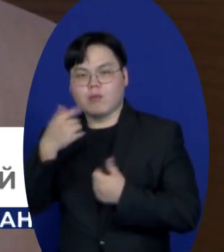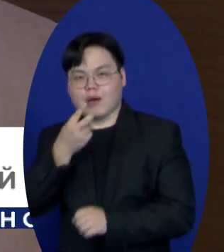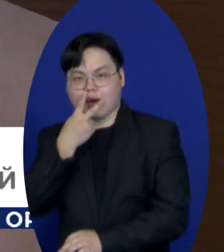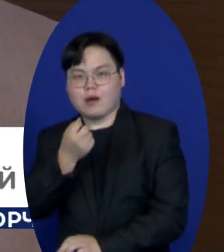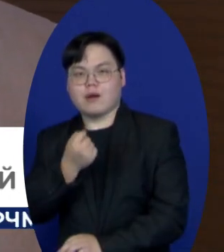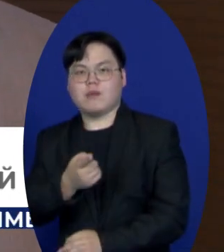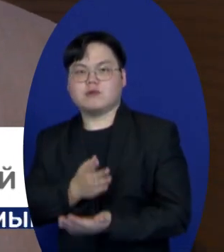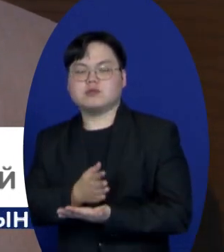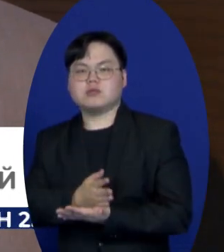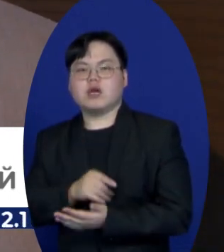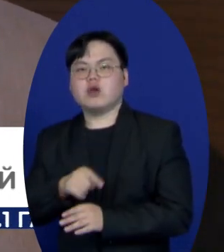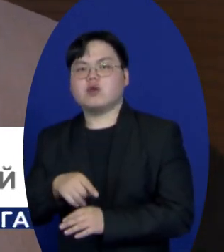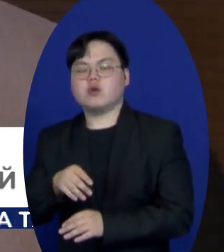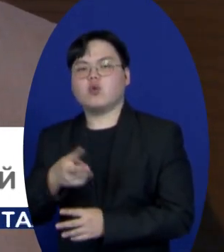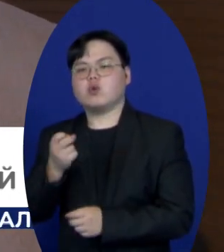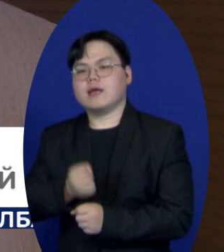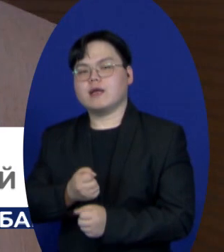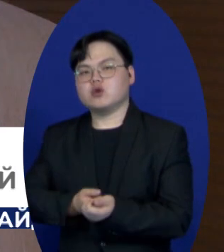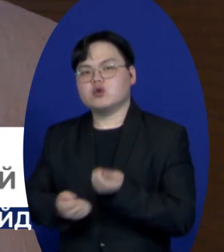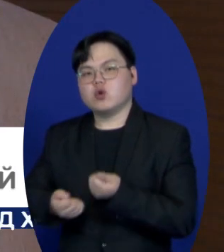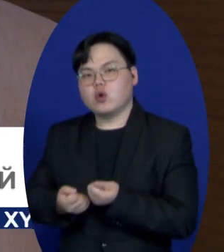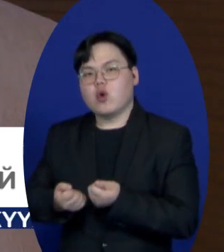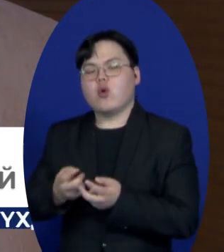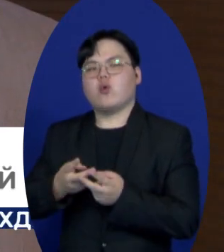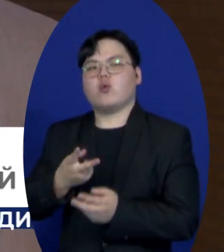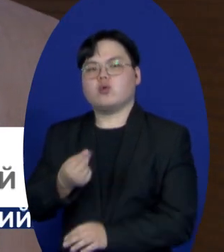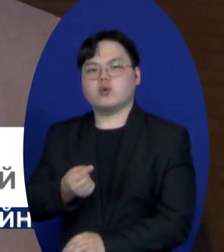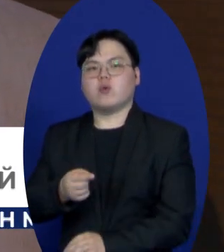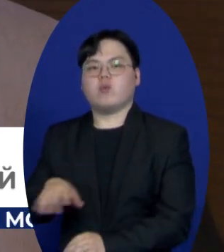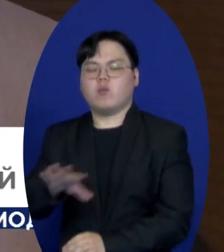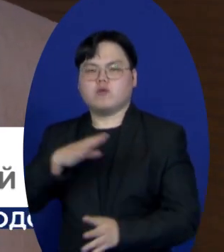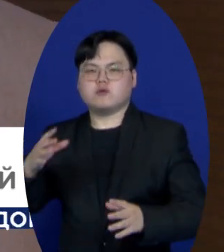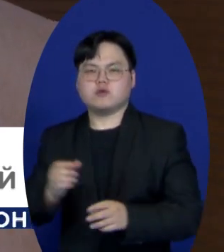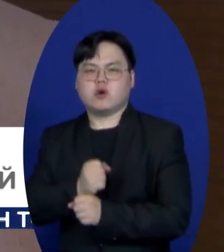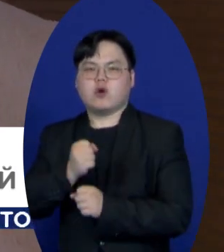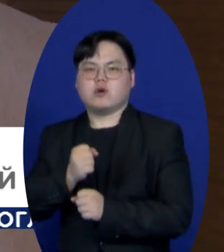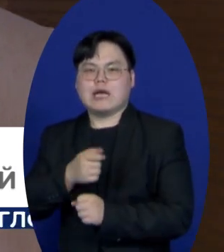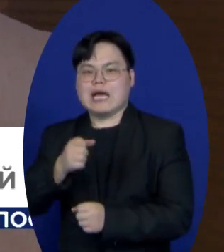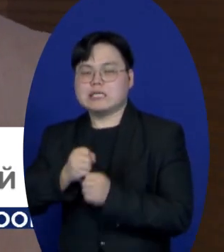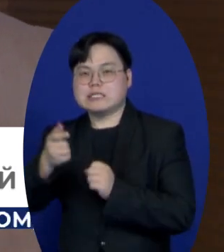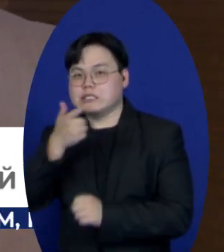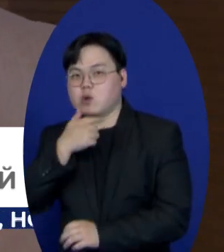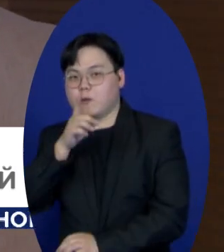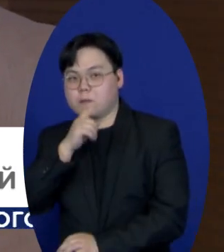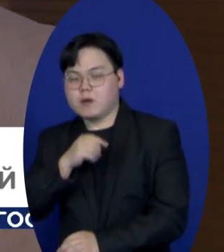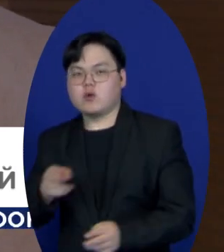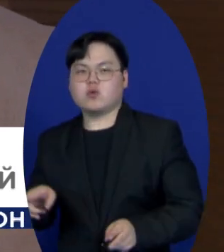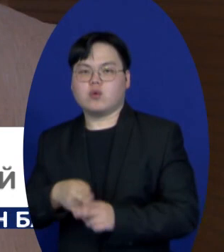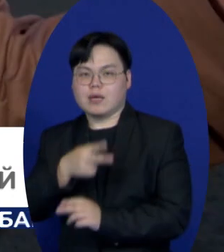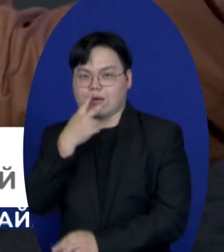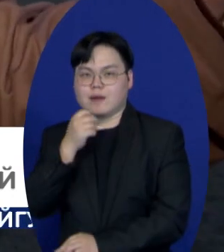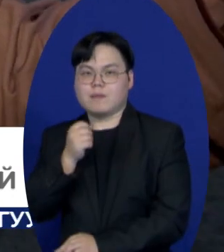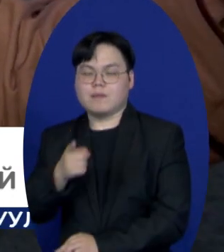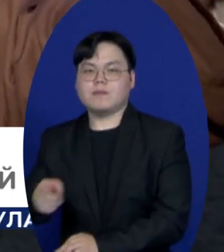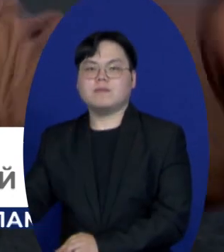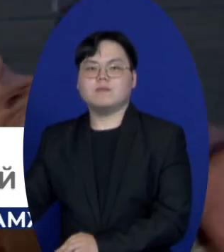Энэ бол фестивал менежментийн үндсэн функцүүд бол бүрэн зөвхөн системтэй ажиллаж чадахгүй байна гэдэг үгтэйг бол бас хийж болохоор байна.